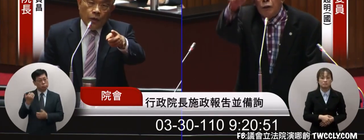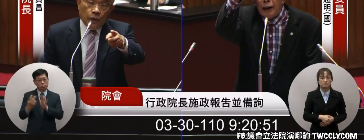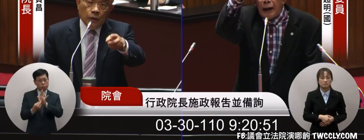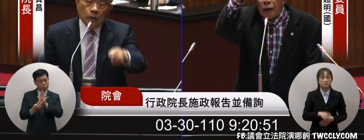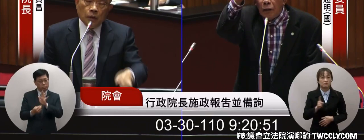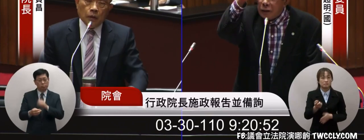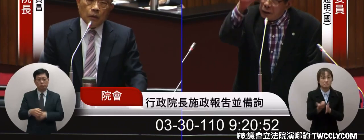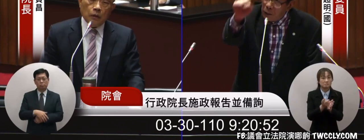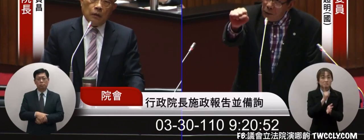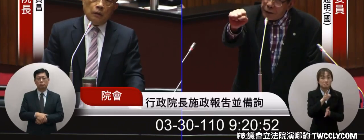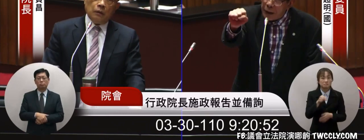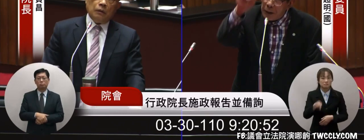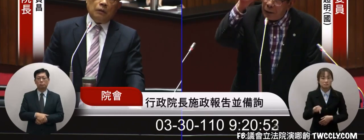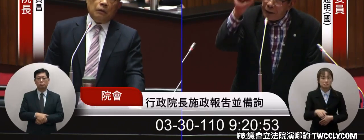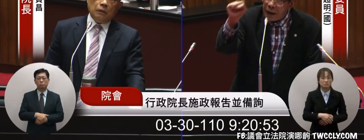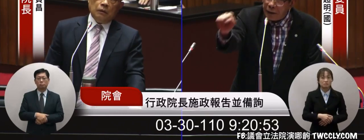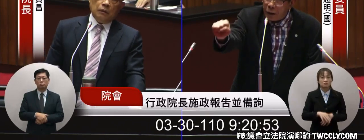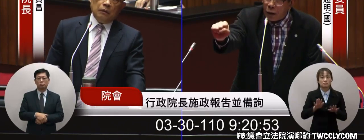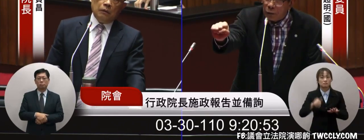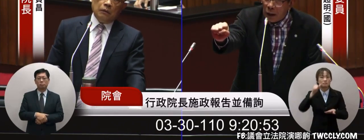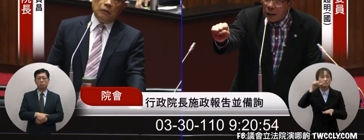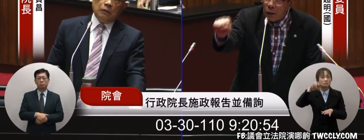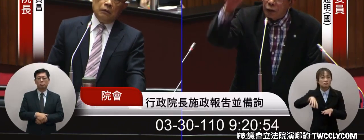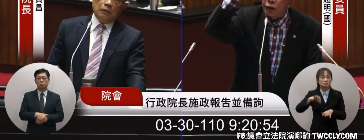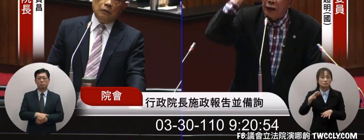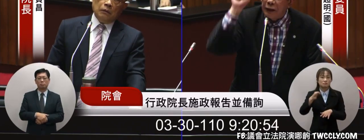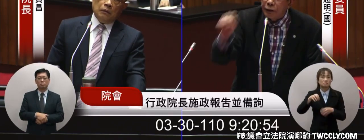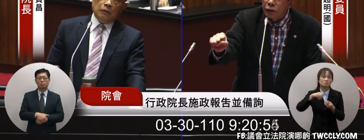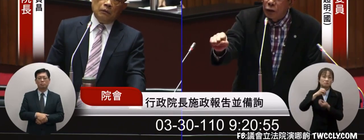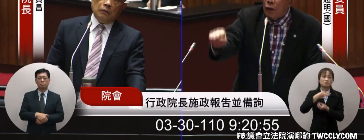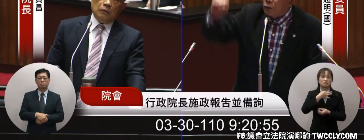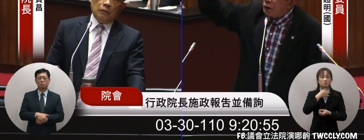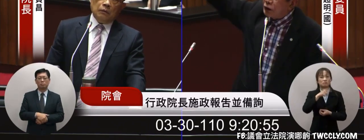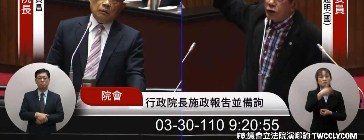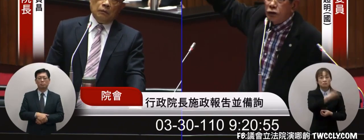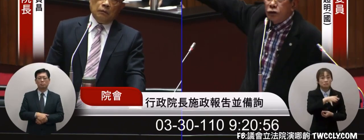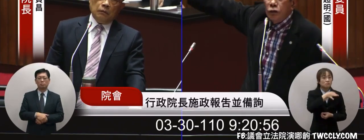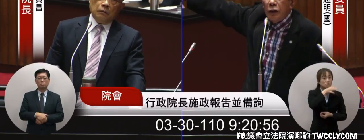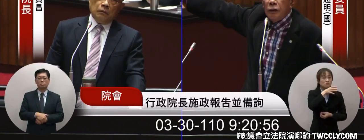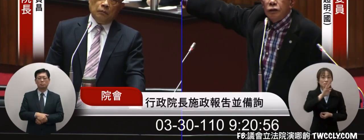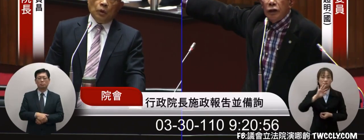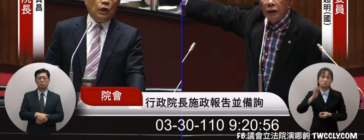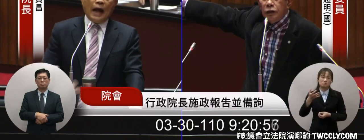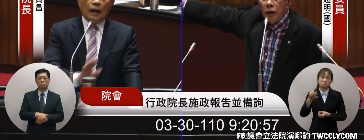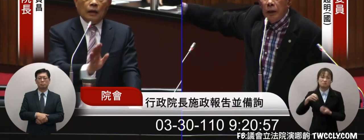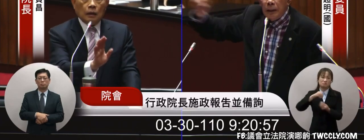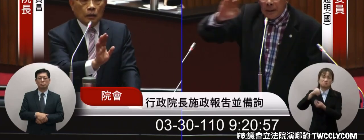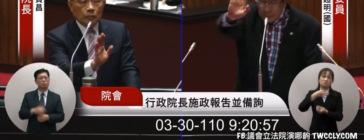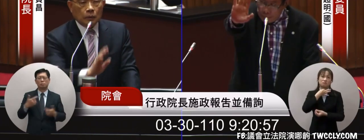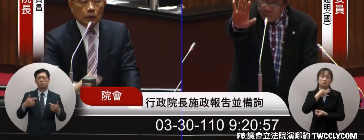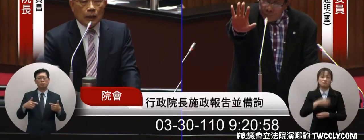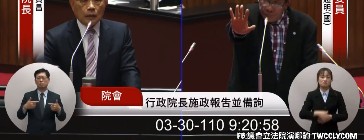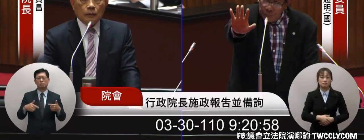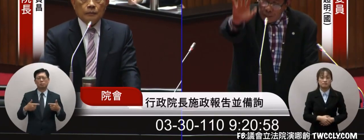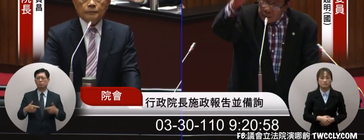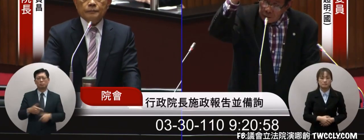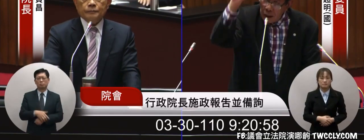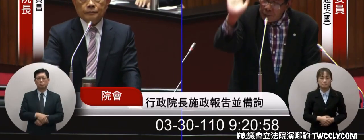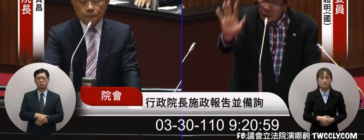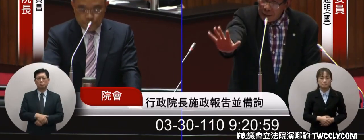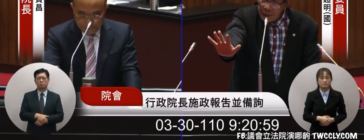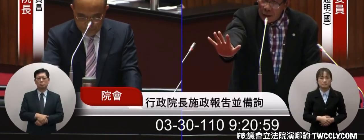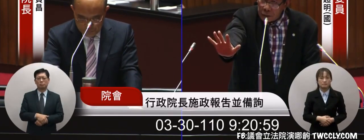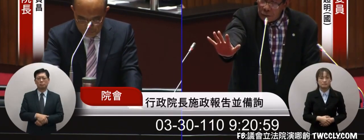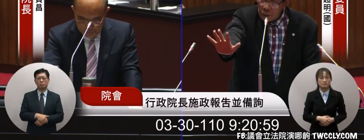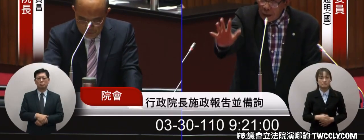的議論我跟妳說有目前苗栗財政的狀況我水源足夠我是私之的水源足夠好啦我